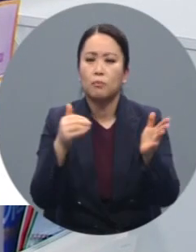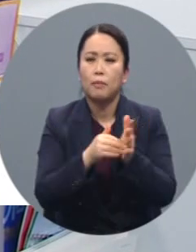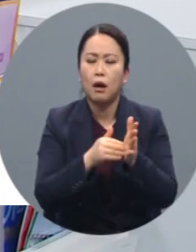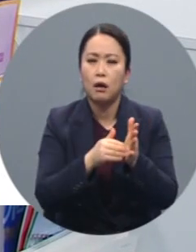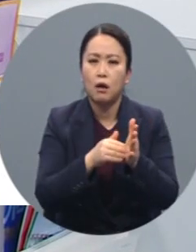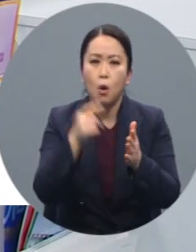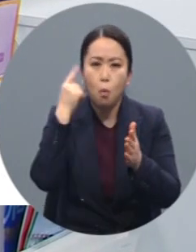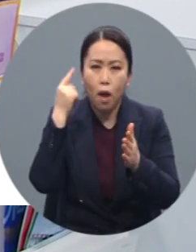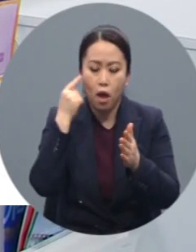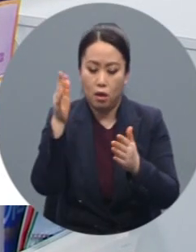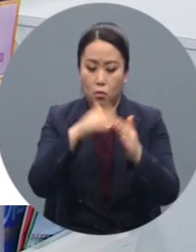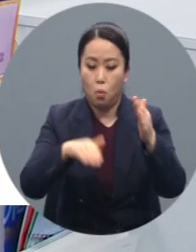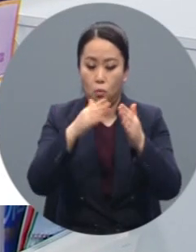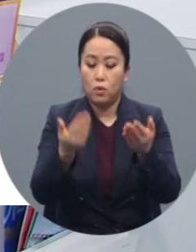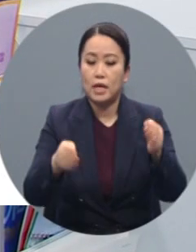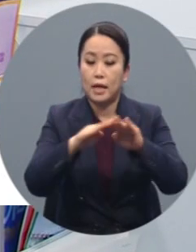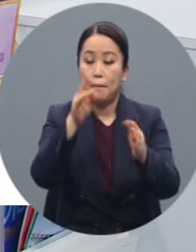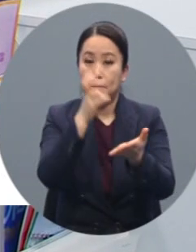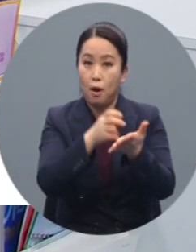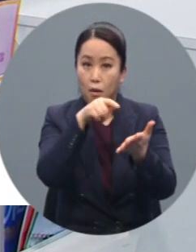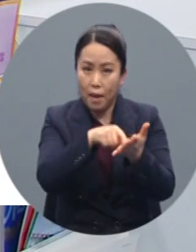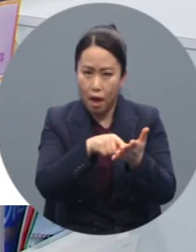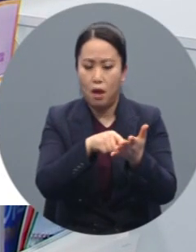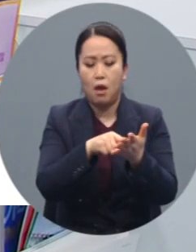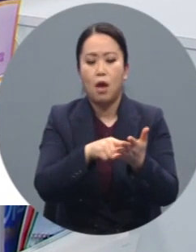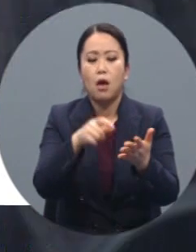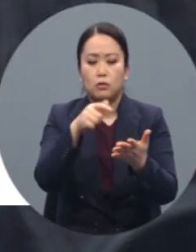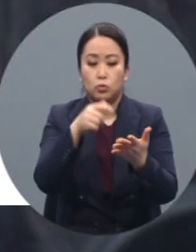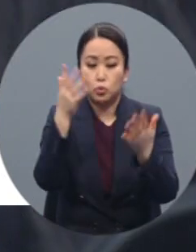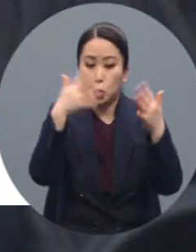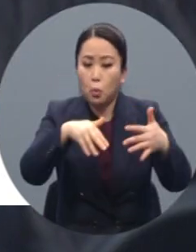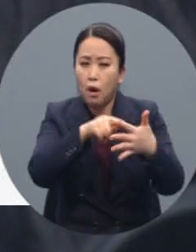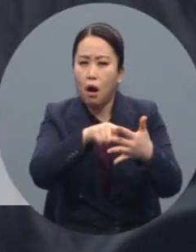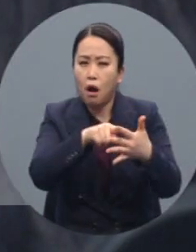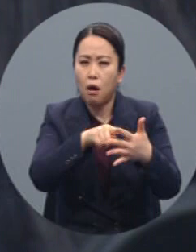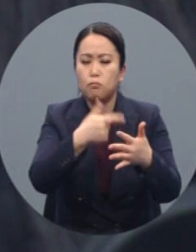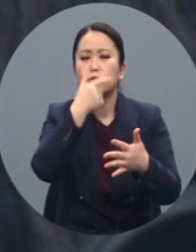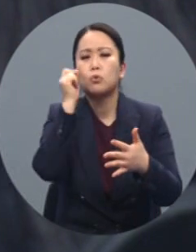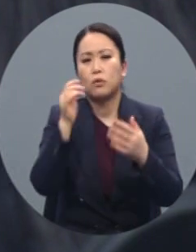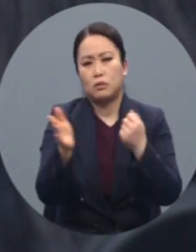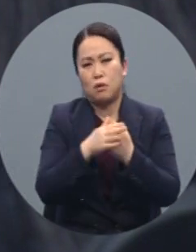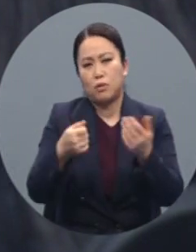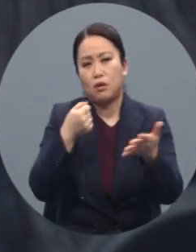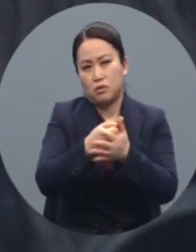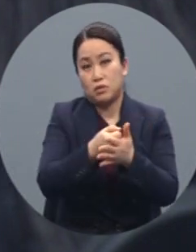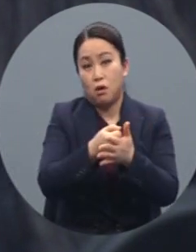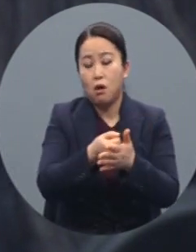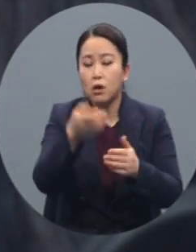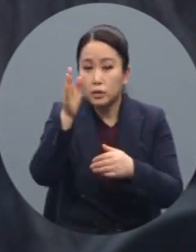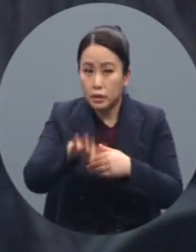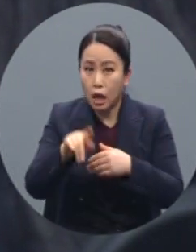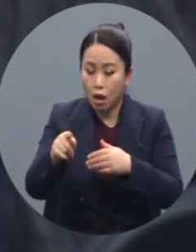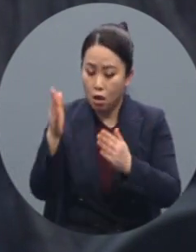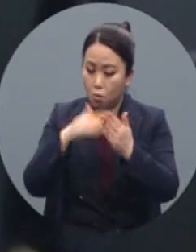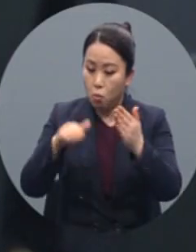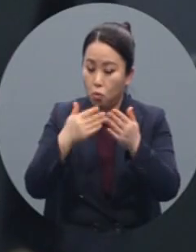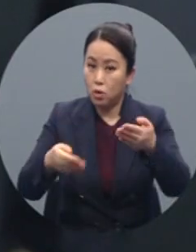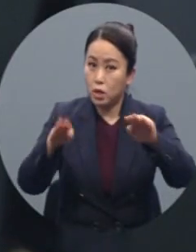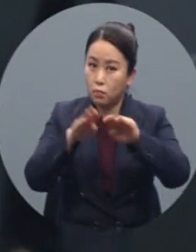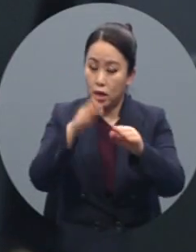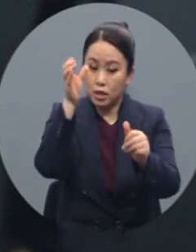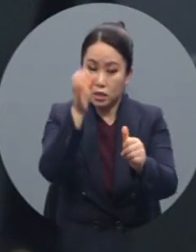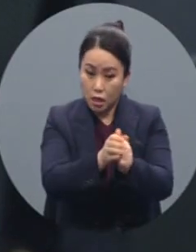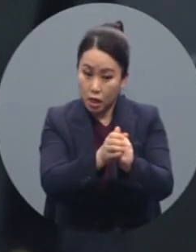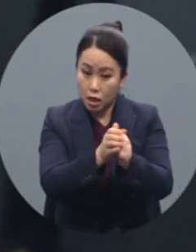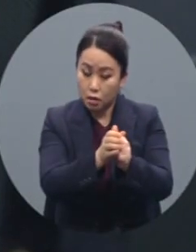정한 지정 요건을 충족하지 못했다고 기획재정부가 해제를 결정한 겁니다. 그렇다면 이제 공공기관으로서의